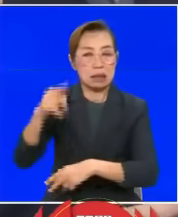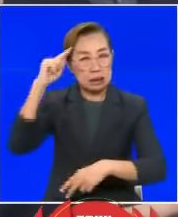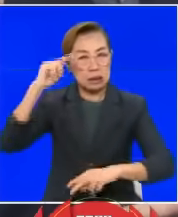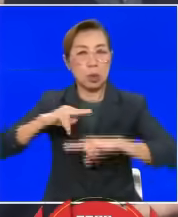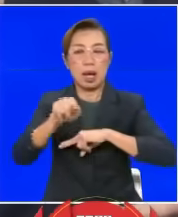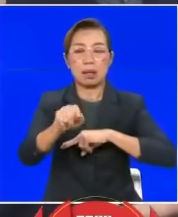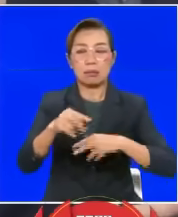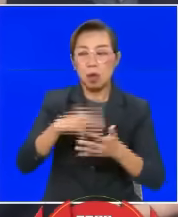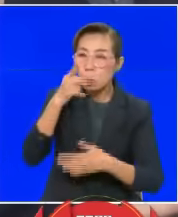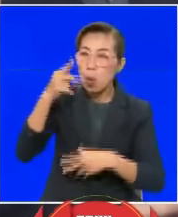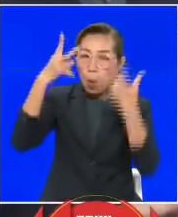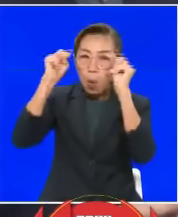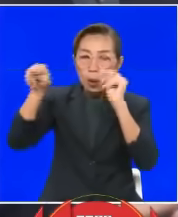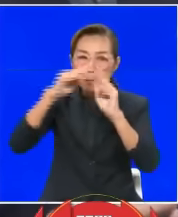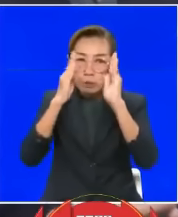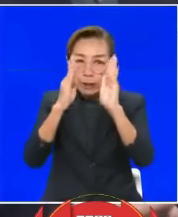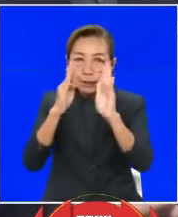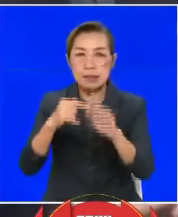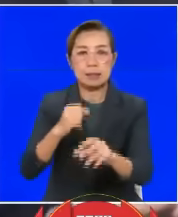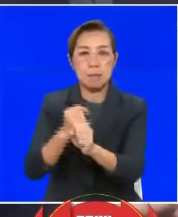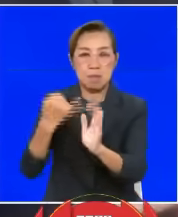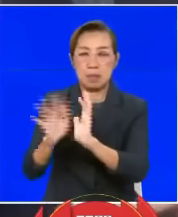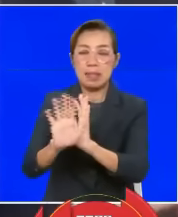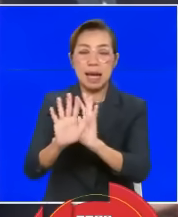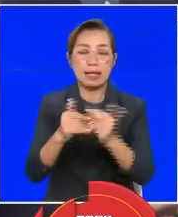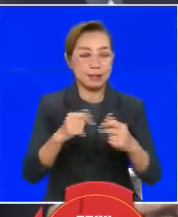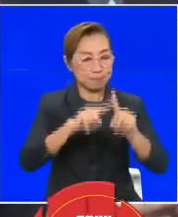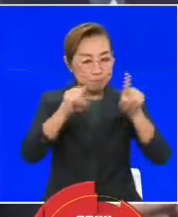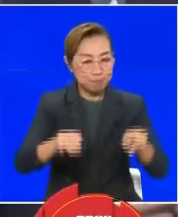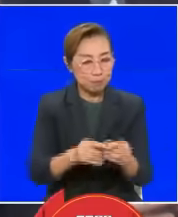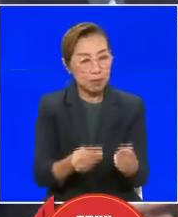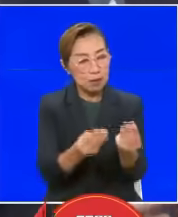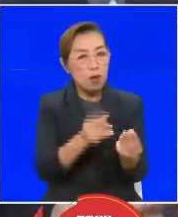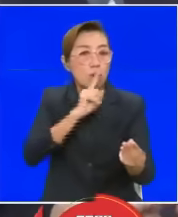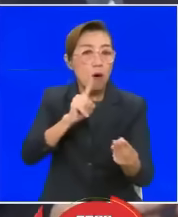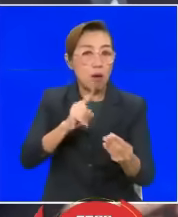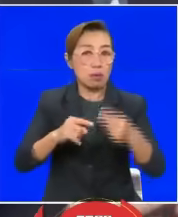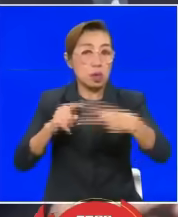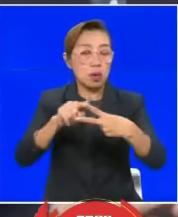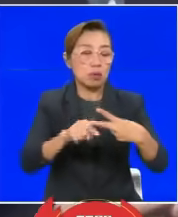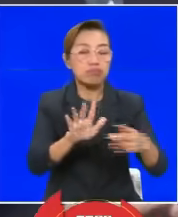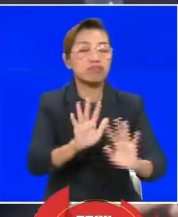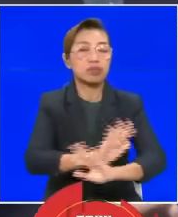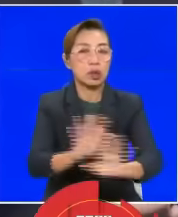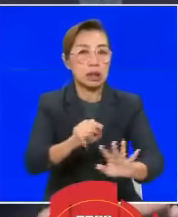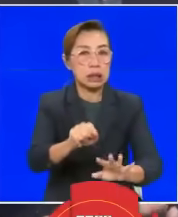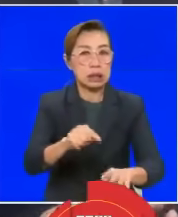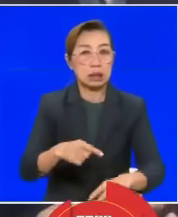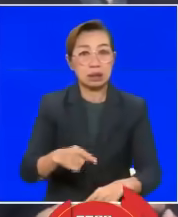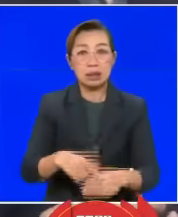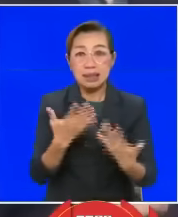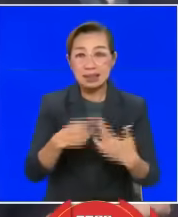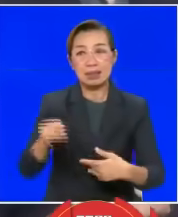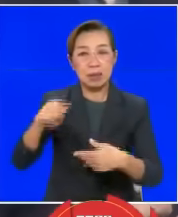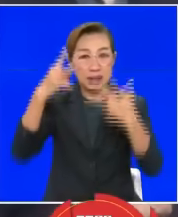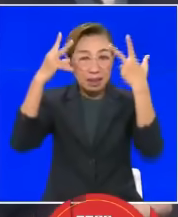กระทำความผิดและการยื่นถอนคำร้องนายกรัฐมนตรีนั้นพลตำรวจเอกสุรเชษฐยืนยันด้วยนะคะว่าไม่ได้หวังว่านายกรัฐมนตรี